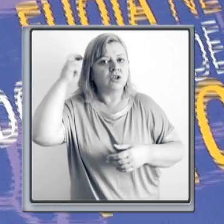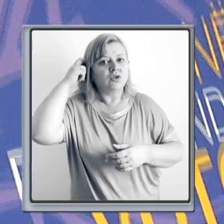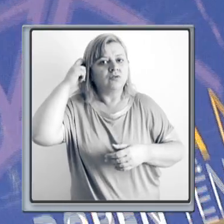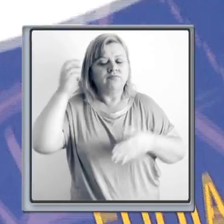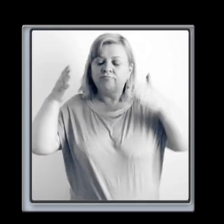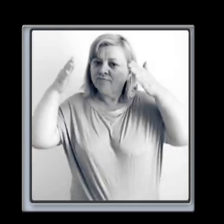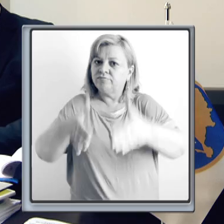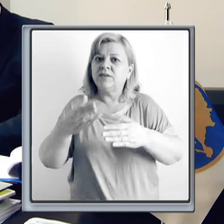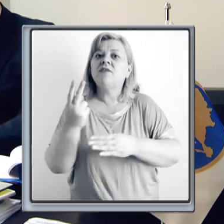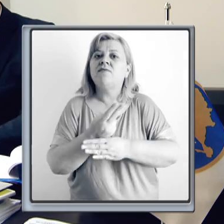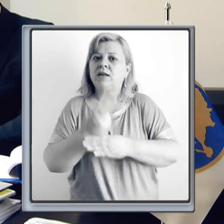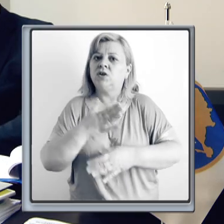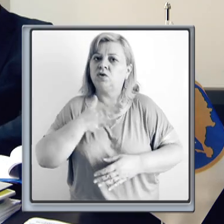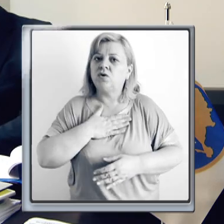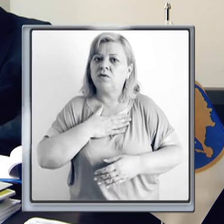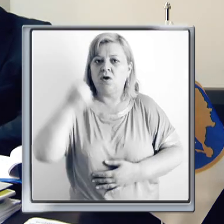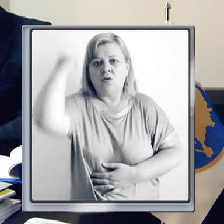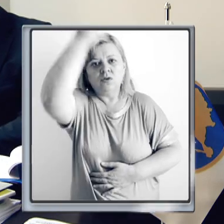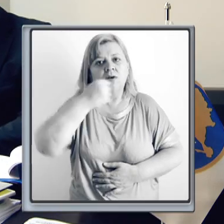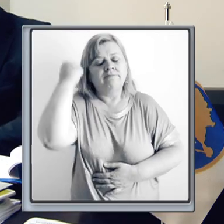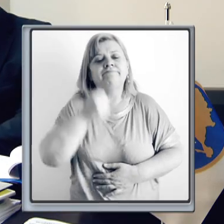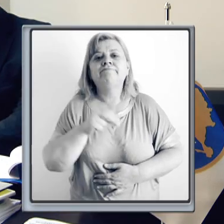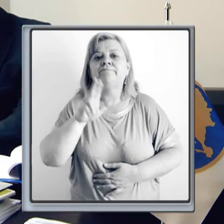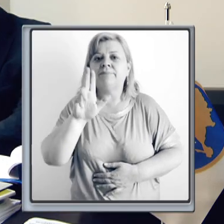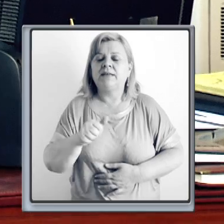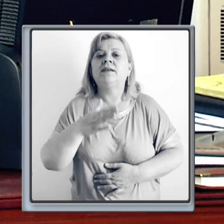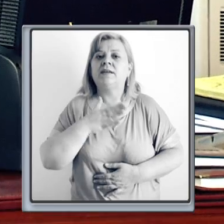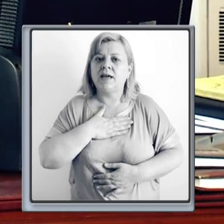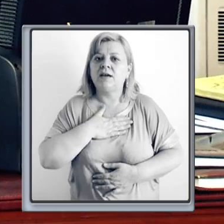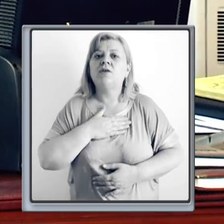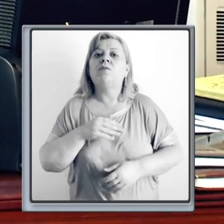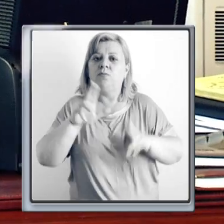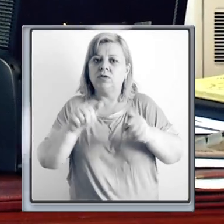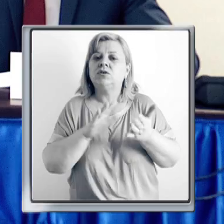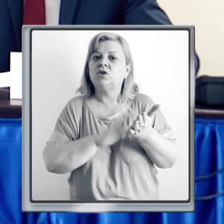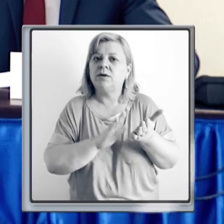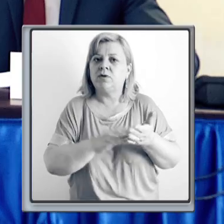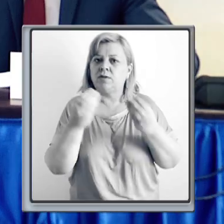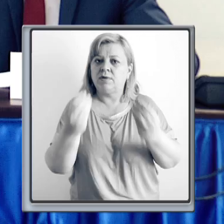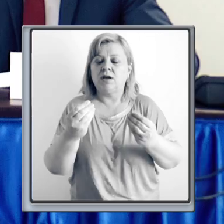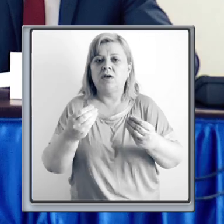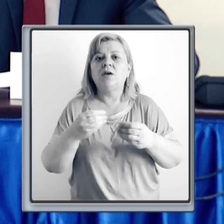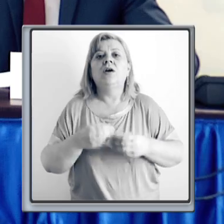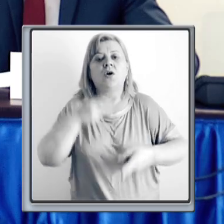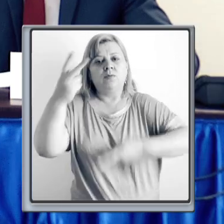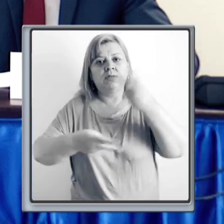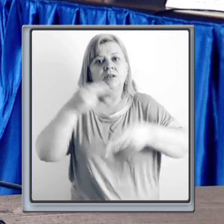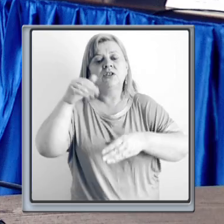8. juna će se pažnja okrenuti prema našoj zemlji, Kosovu. Zato mi možemo služiti kao dobar